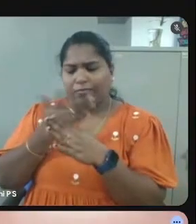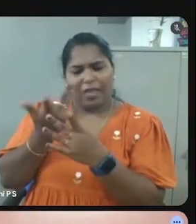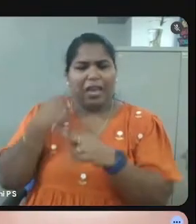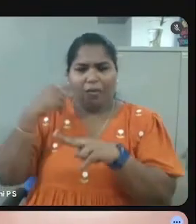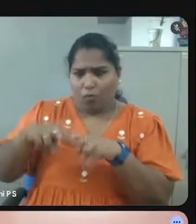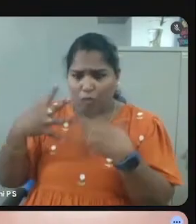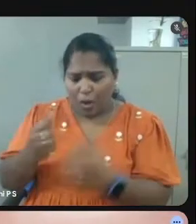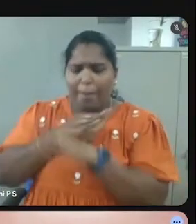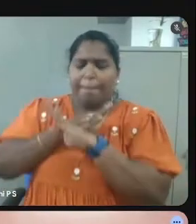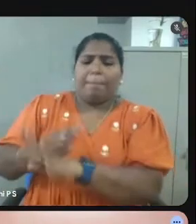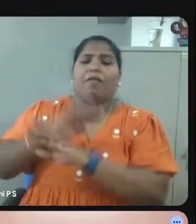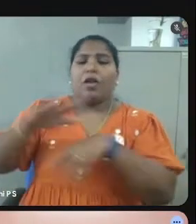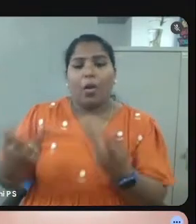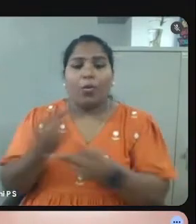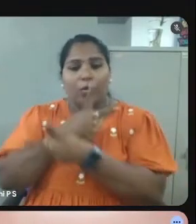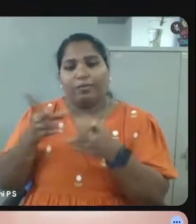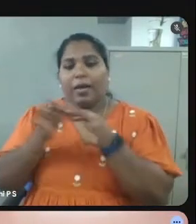സാധിക്കും.